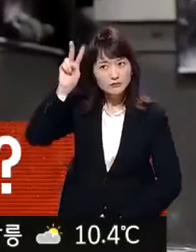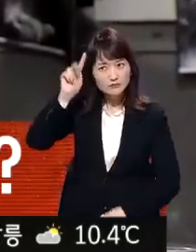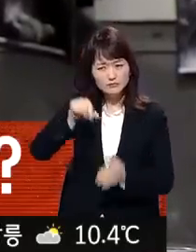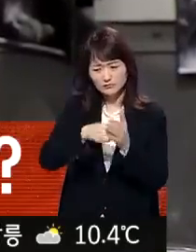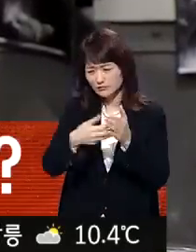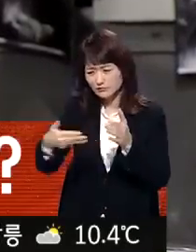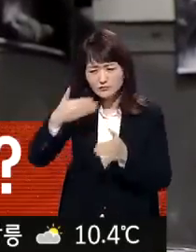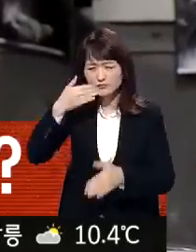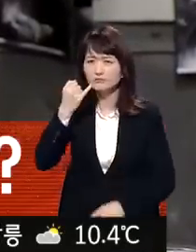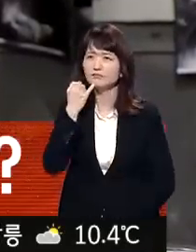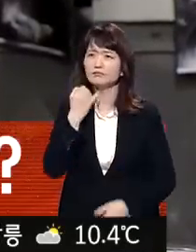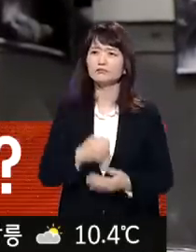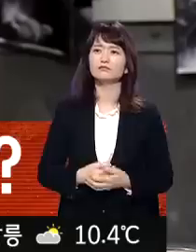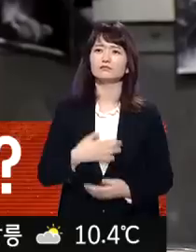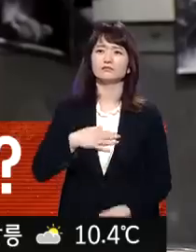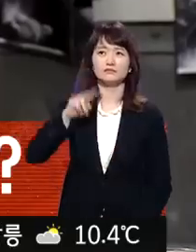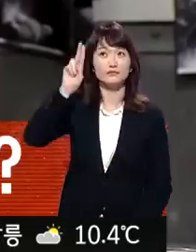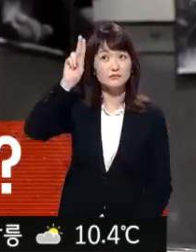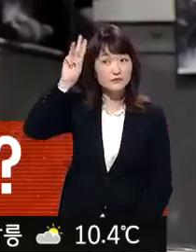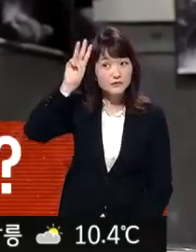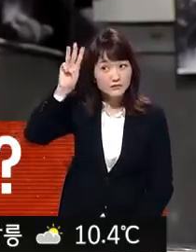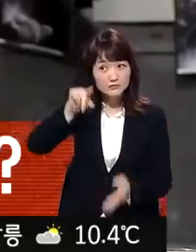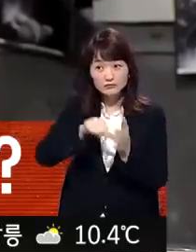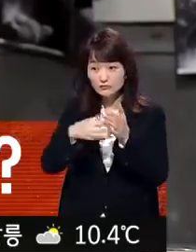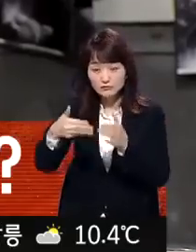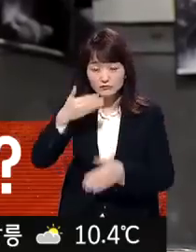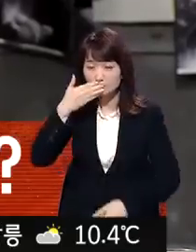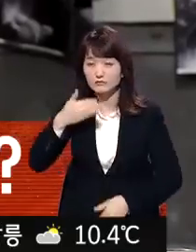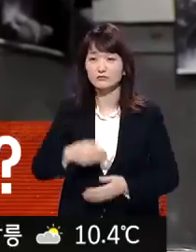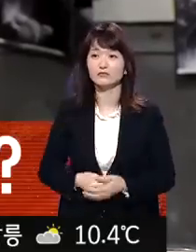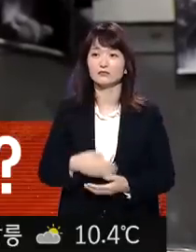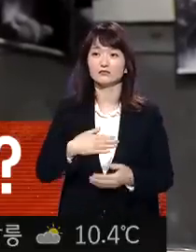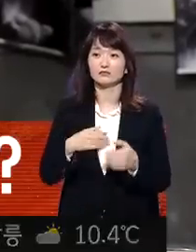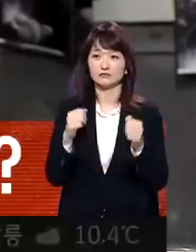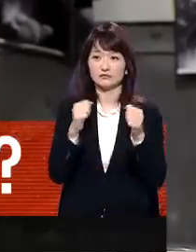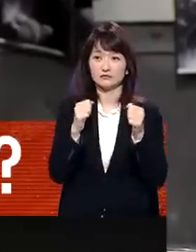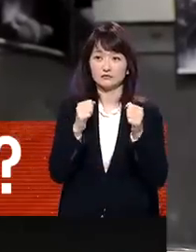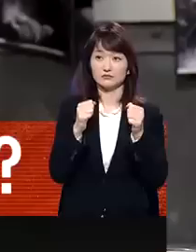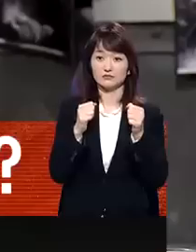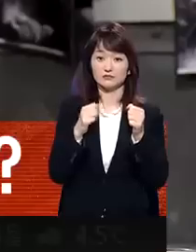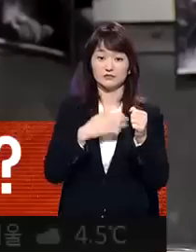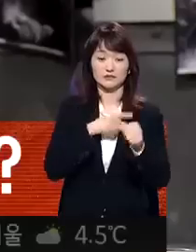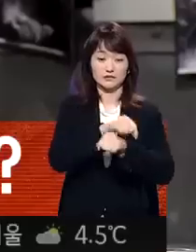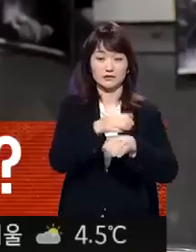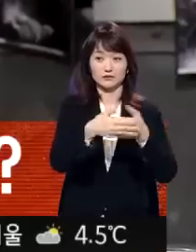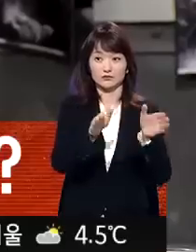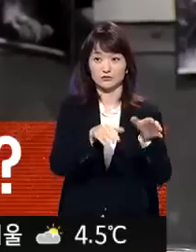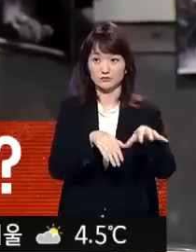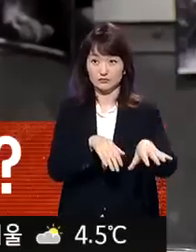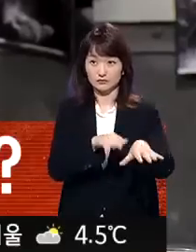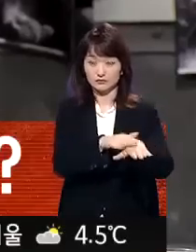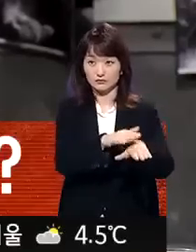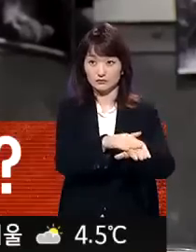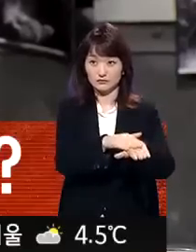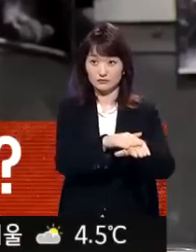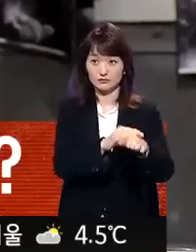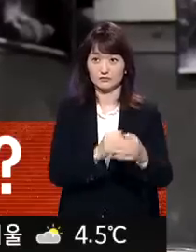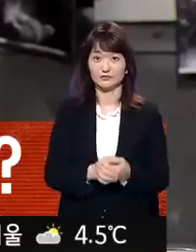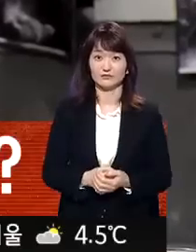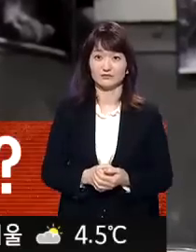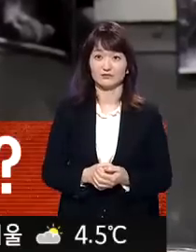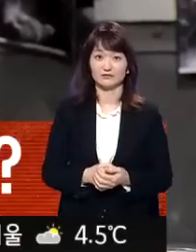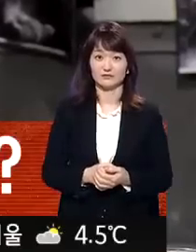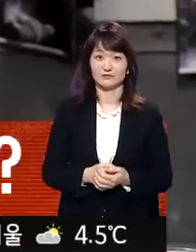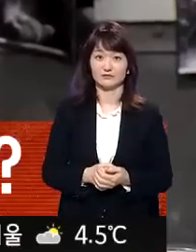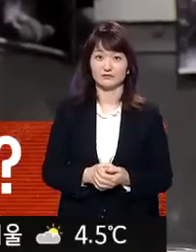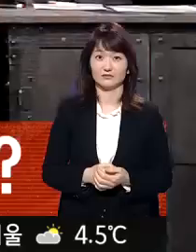사실 저도 한 2, 3일 지난 거 야구르트 먹습니다. 제 냉장고가 따로 있어요. 사무실에. 거기 1년 된 그 제주도 사건 그 떡 있죠,